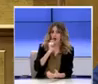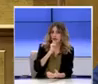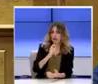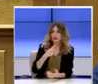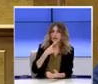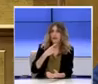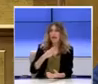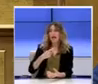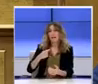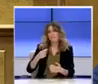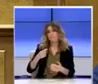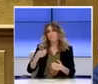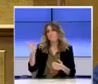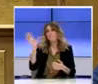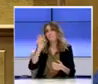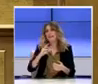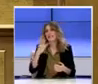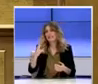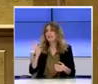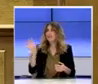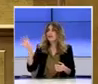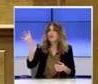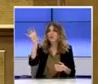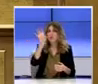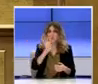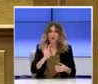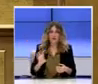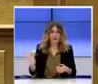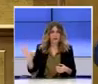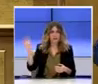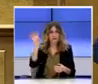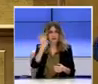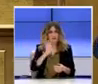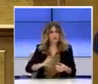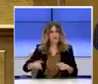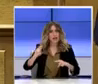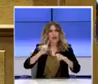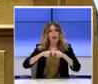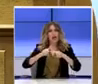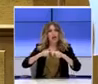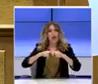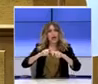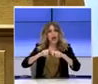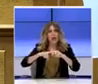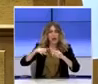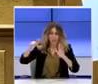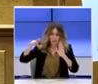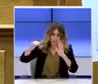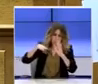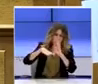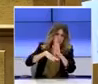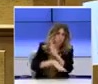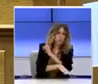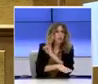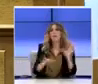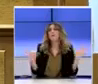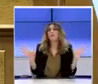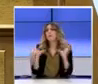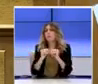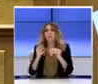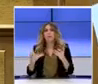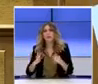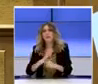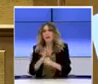50η θέση ανάμεσα σε 53 χώρες με βάση την ανθεκτικότητα της πανδημίας.